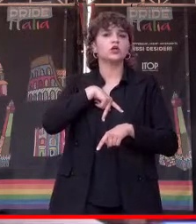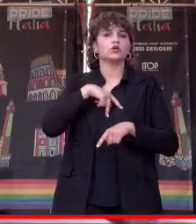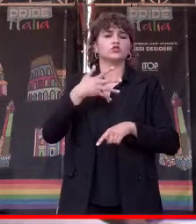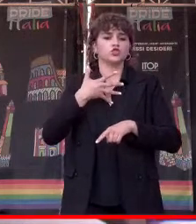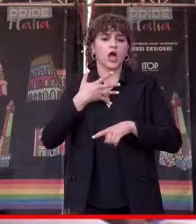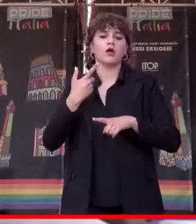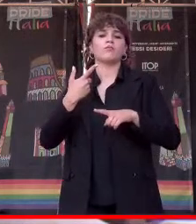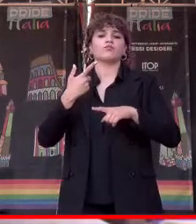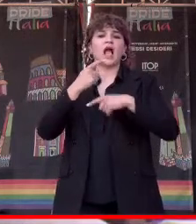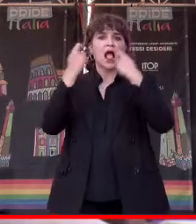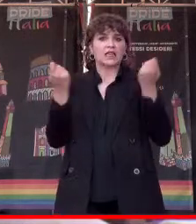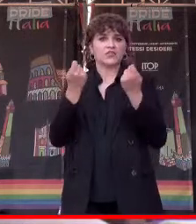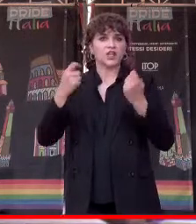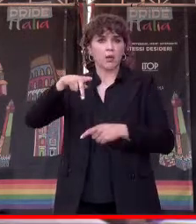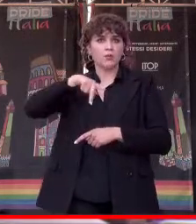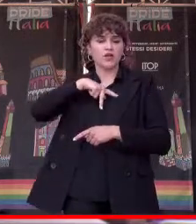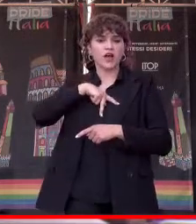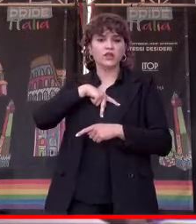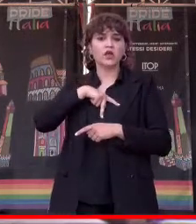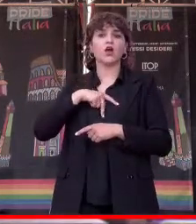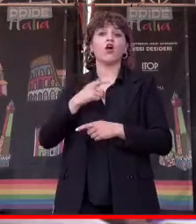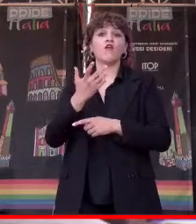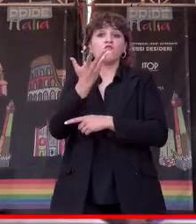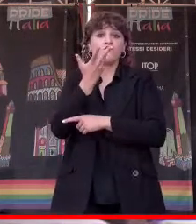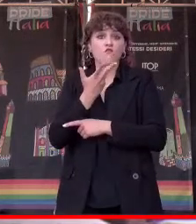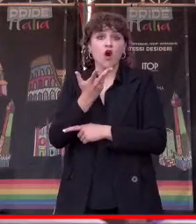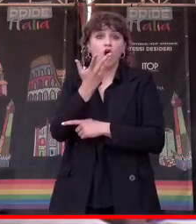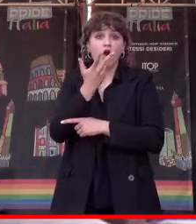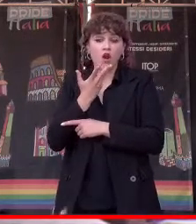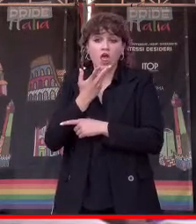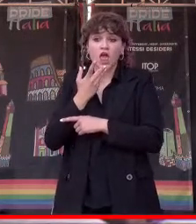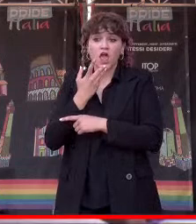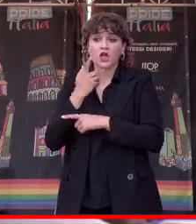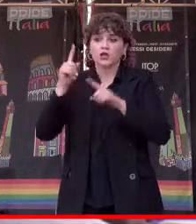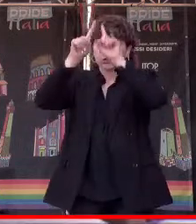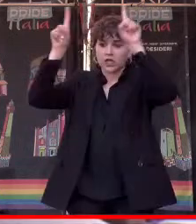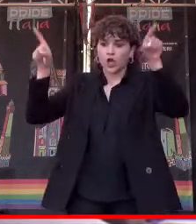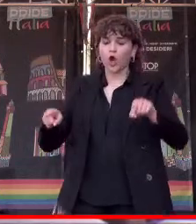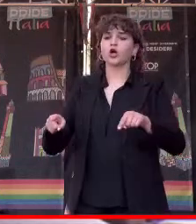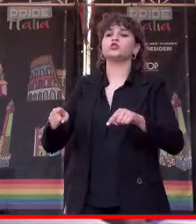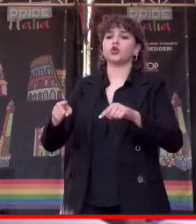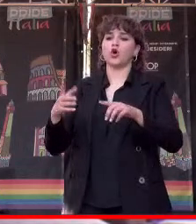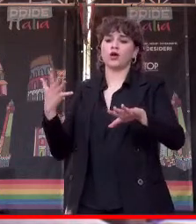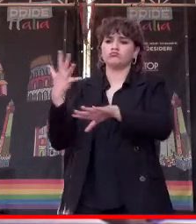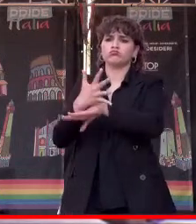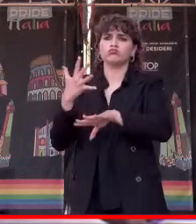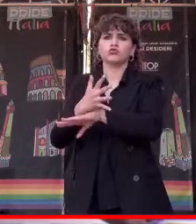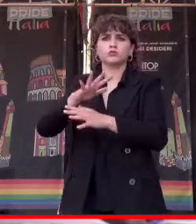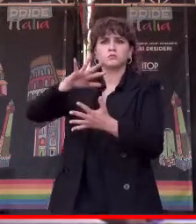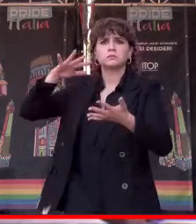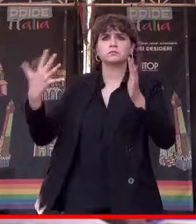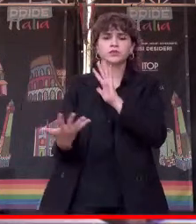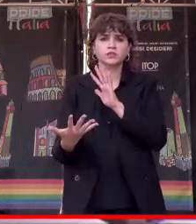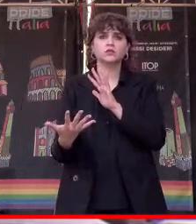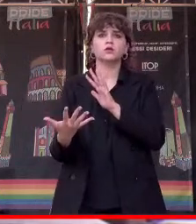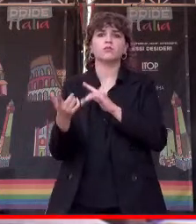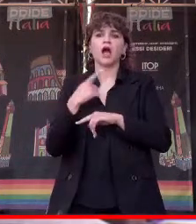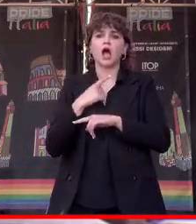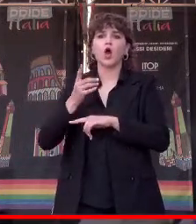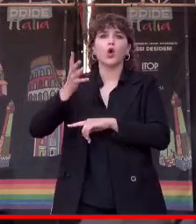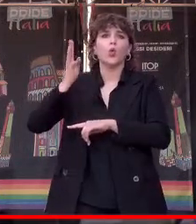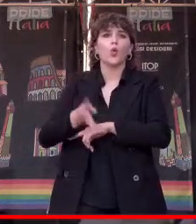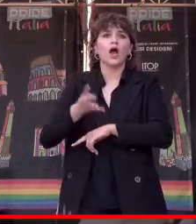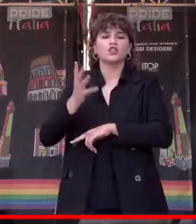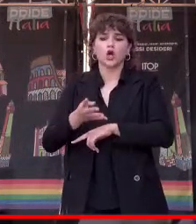privata che voleva rendere accessibile il proprio esercizio e che da 14 anni era ostacolata. Quindi